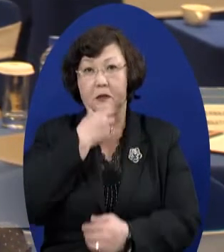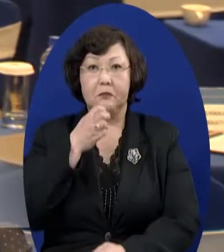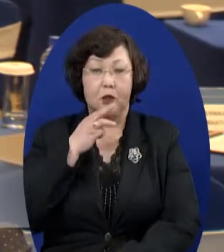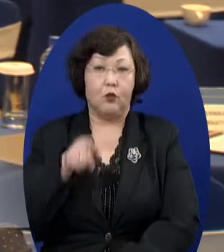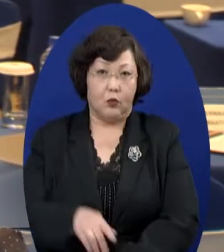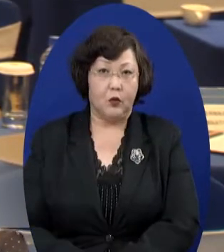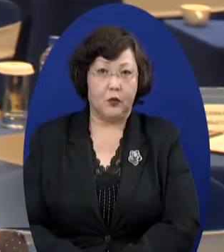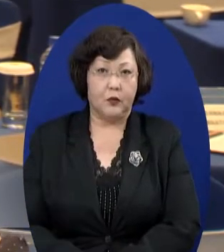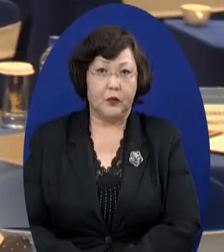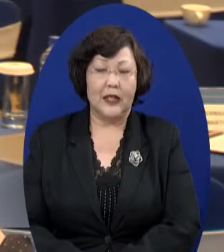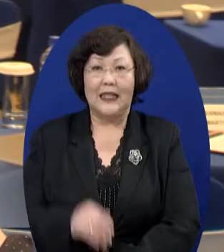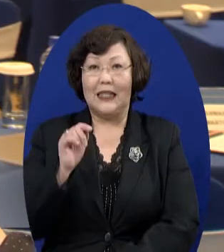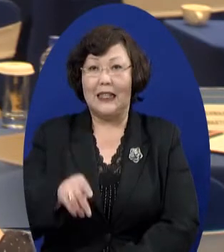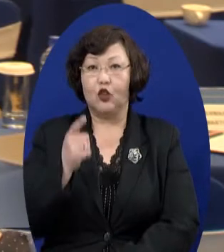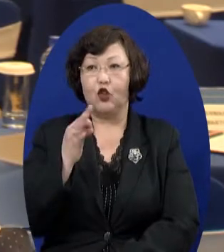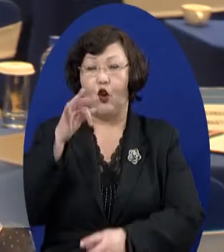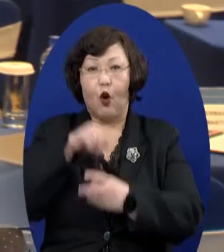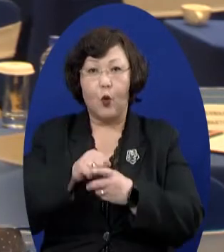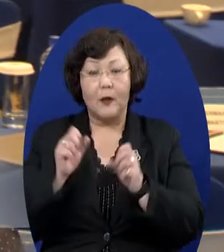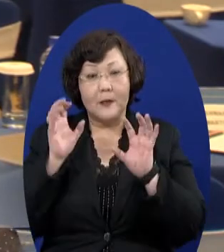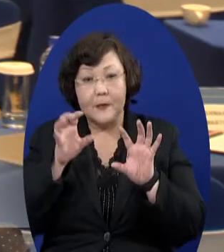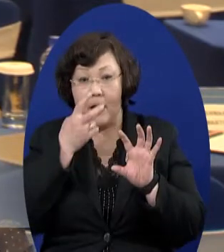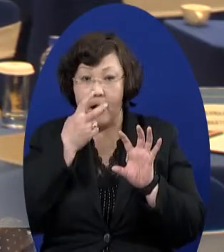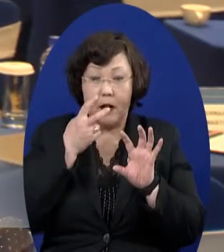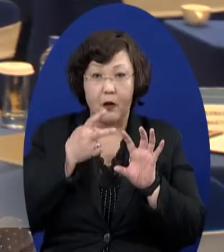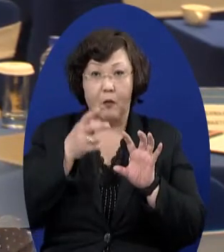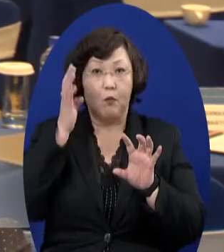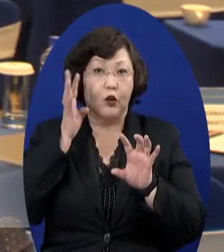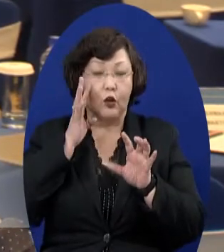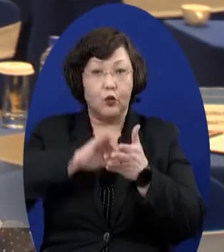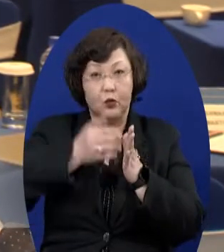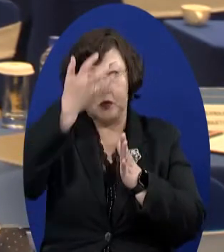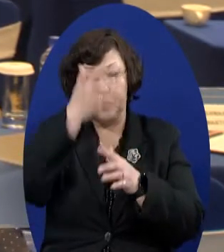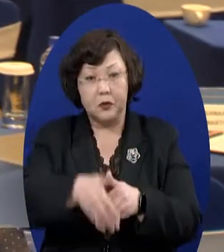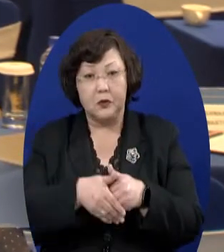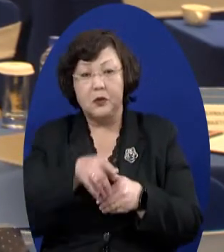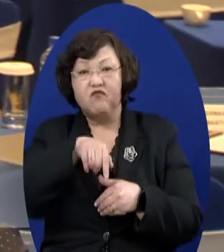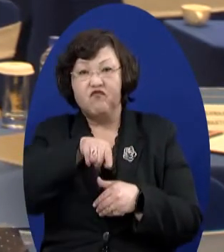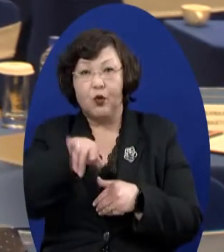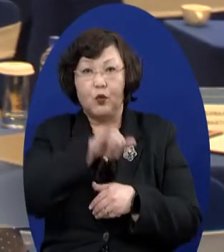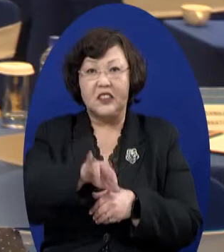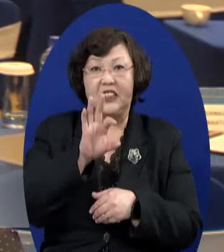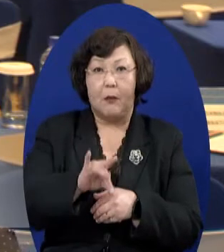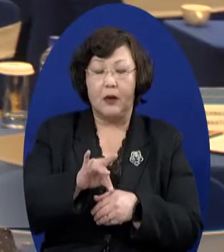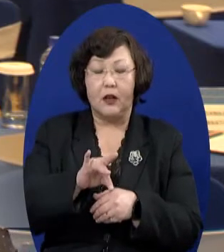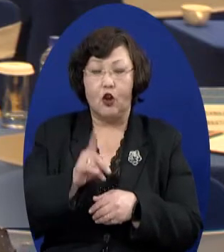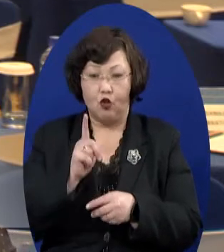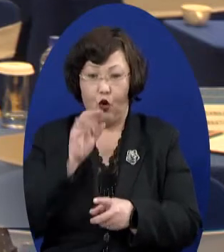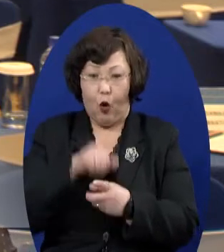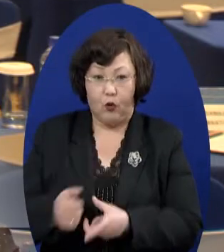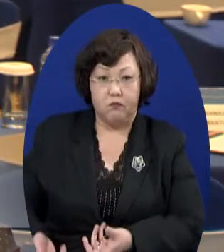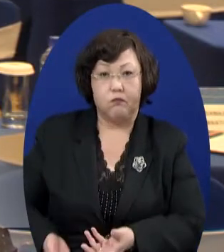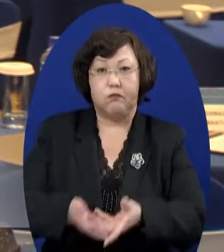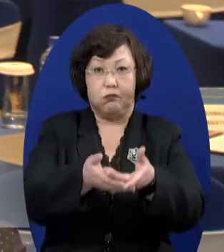нэгэнт одоо хөрөнгө оруулагчид бол энийг л одоо хүсч байдаг. Ямар одоо бодлогоор дэмжих гэж байгаа юм. Одоо оруулсан хөрөнгө оруулалт нь хэрэг баталгаатай байж чадах юм уу? Тийм